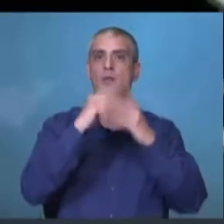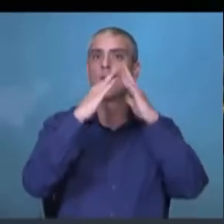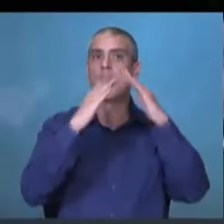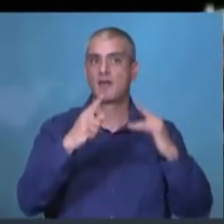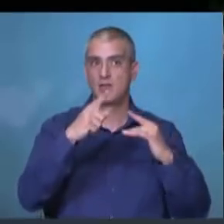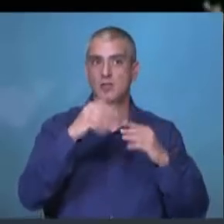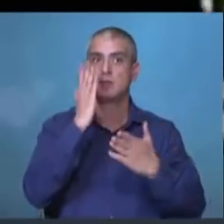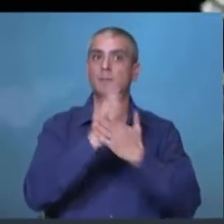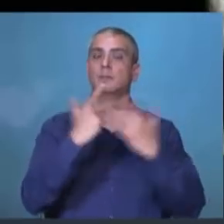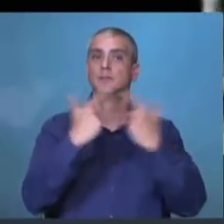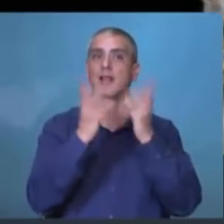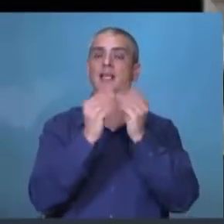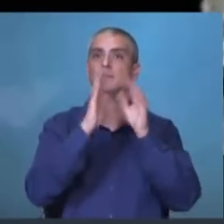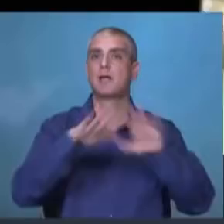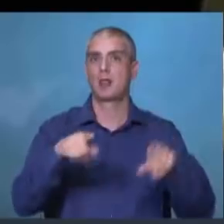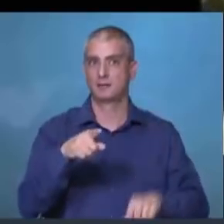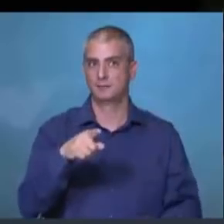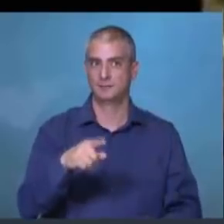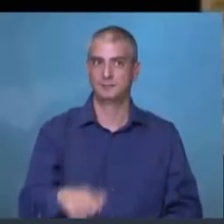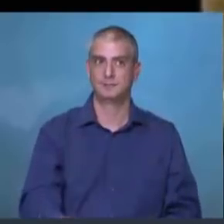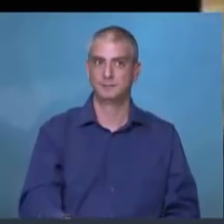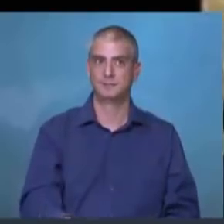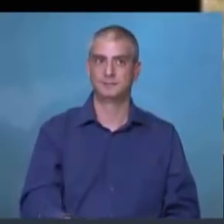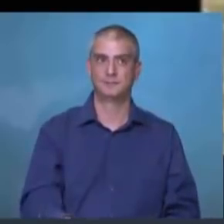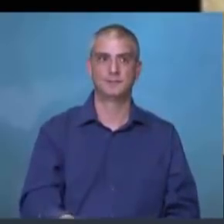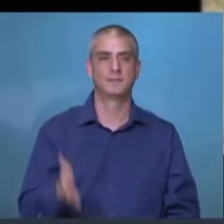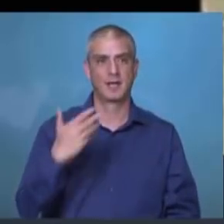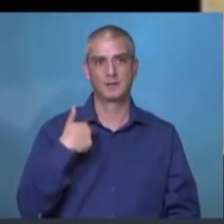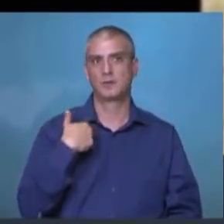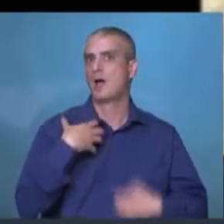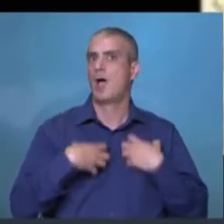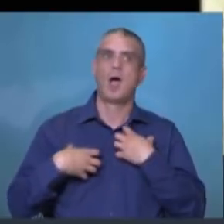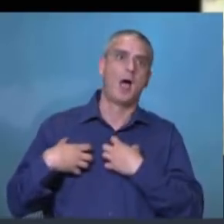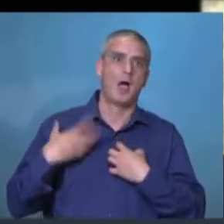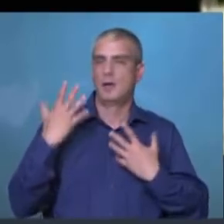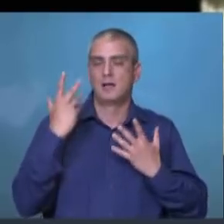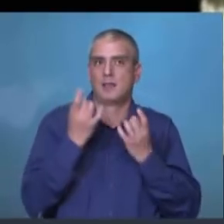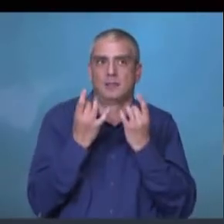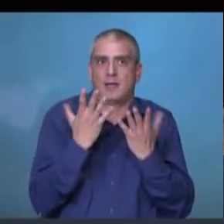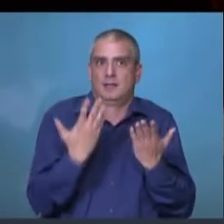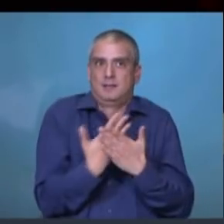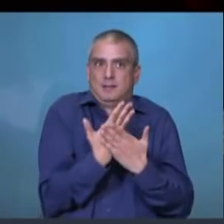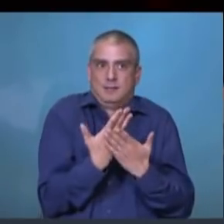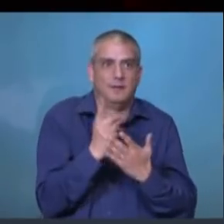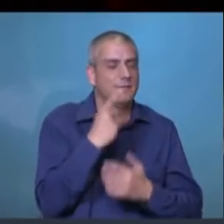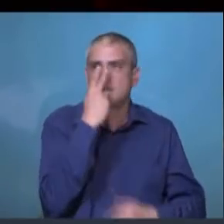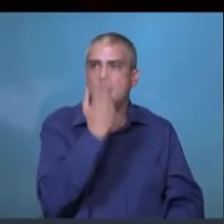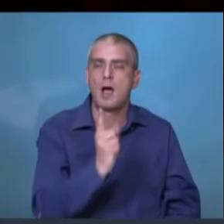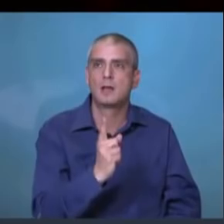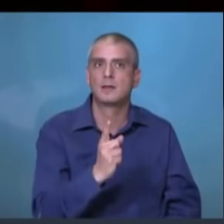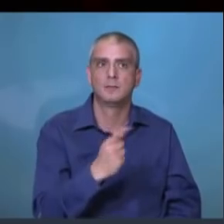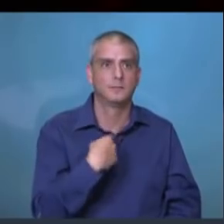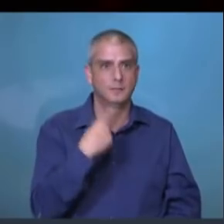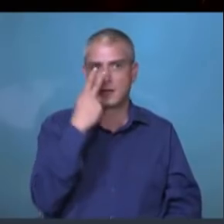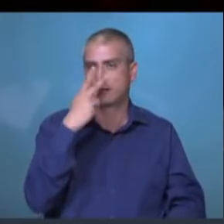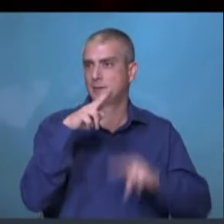באמצע מלחמה, עם הילדים. היינו בסערת רגשות, זה היה טרי ו... ומה ראיתם?